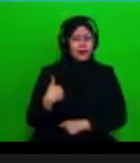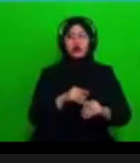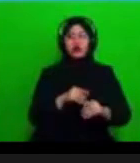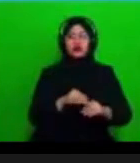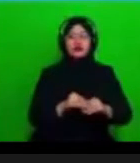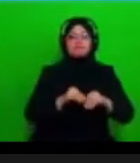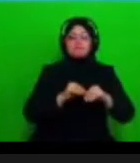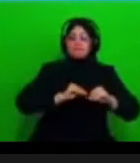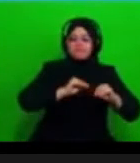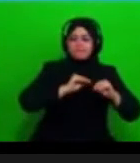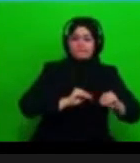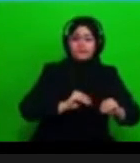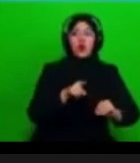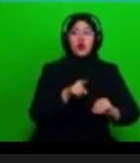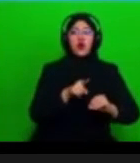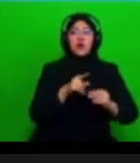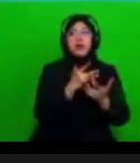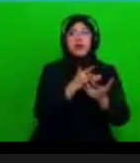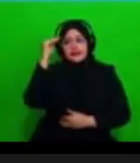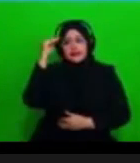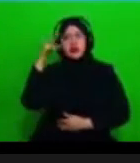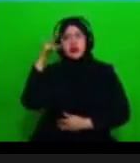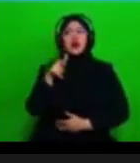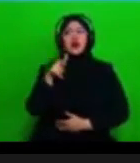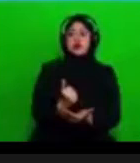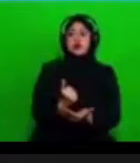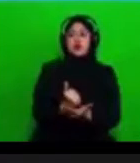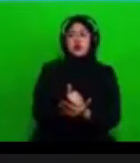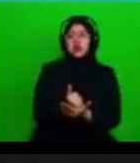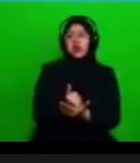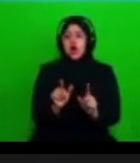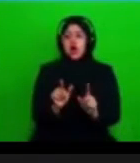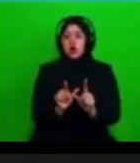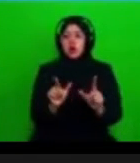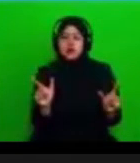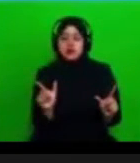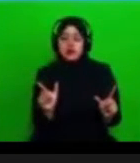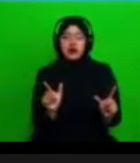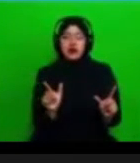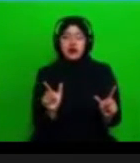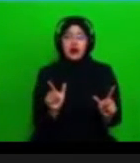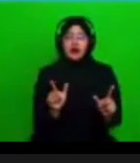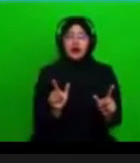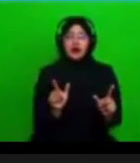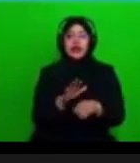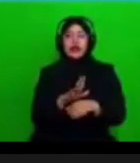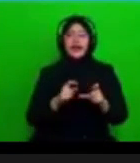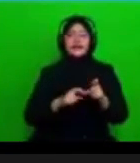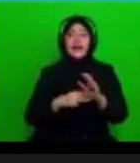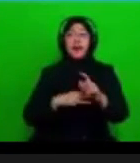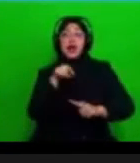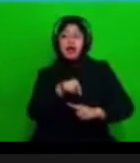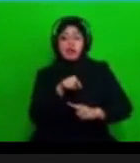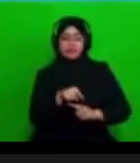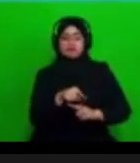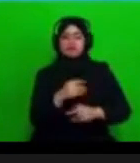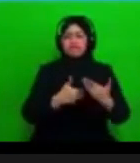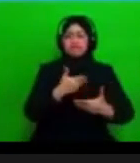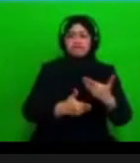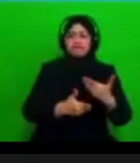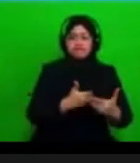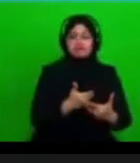kita matchingkan bahwa lulusan vokasi yang kompeten itu akan menguatkan juga industri,